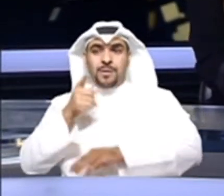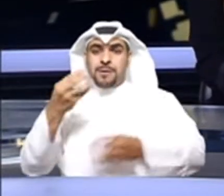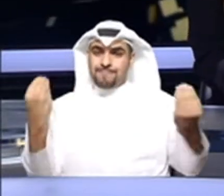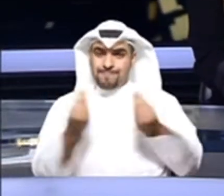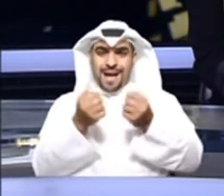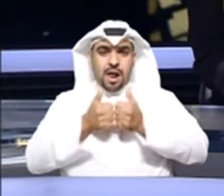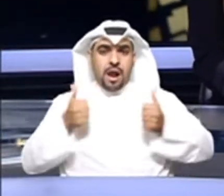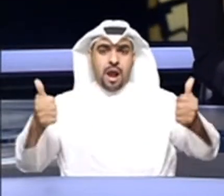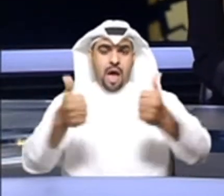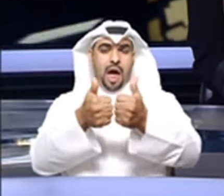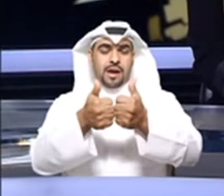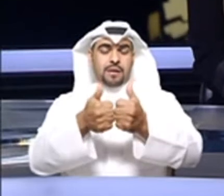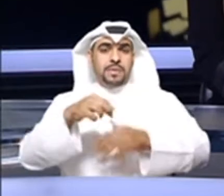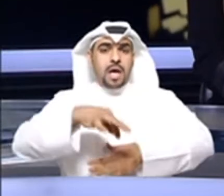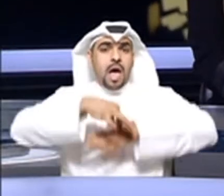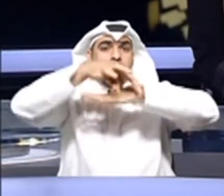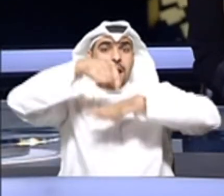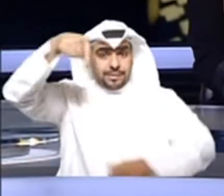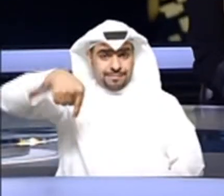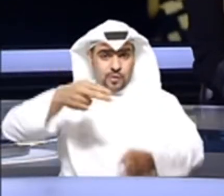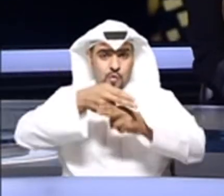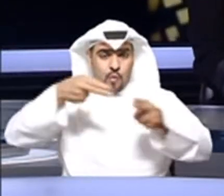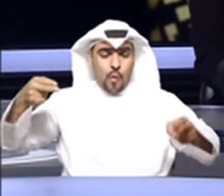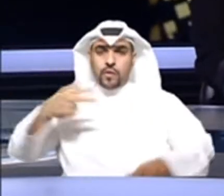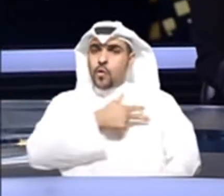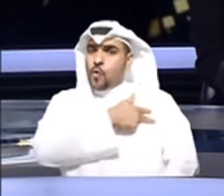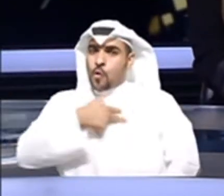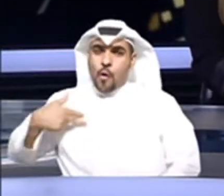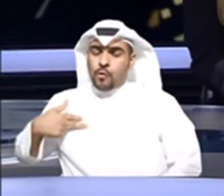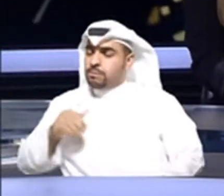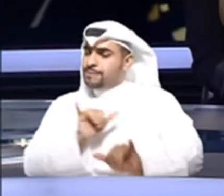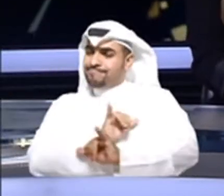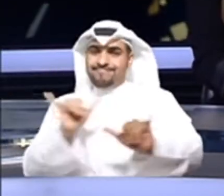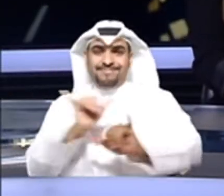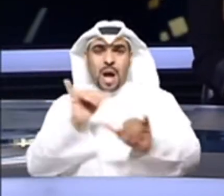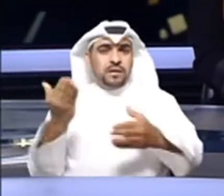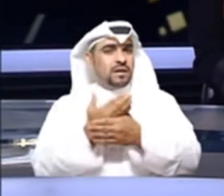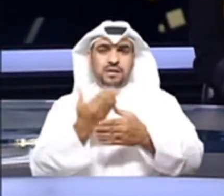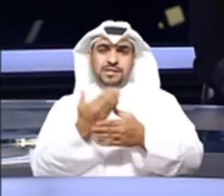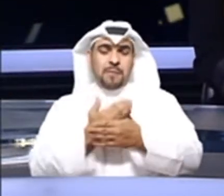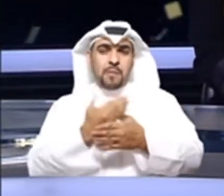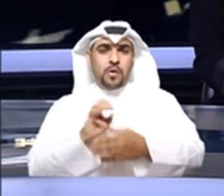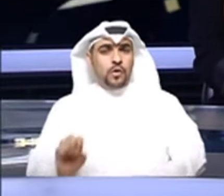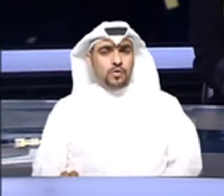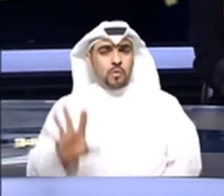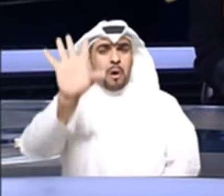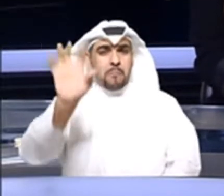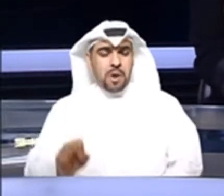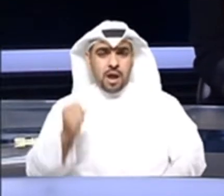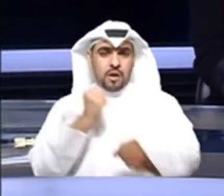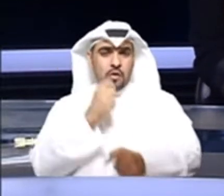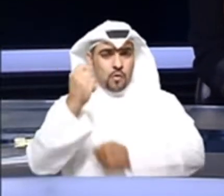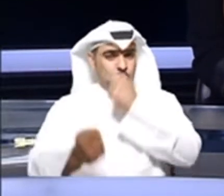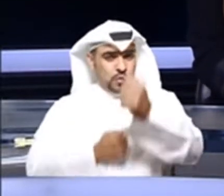ظروف العمل في عدد من الجهات الحكومية والخاصة. العاملون في وزارة الإعلام مثال للعمل المخلص والجاد في